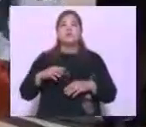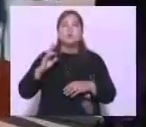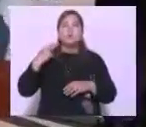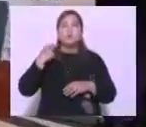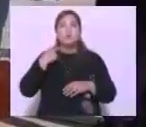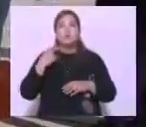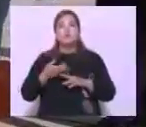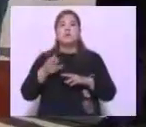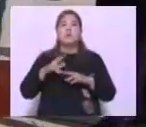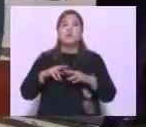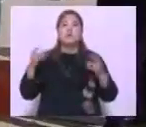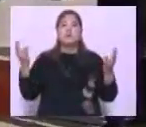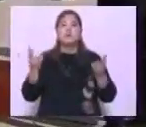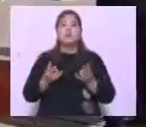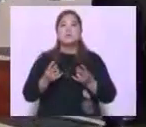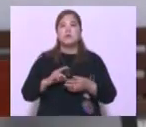было важное решение для меня.